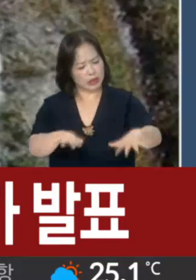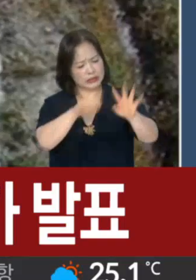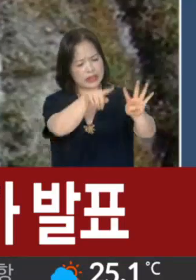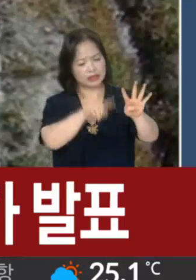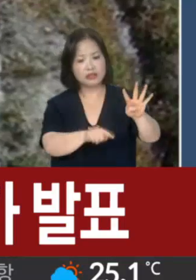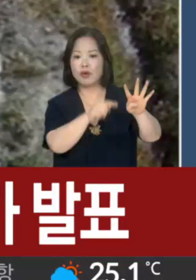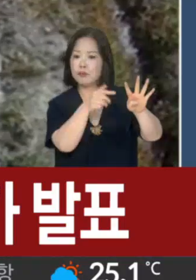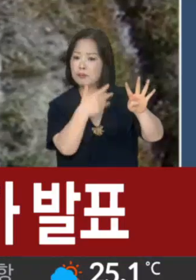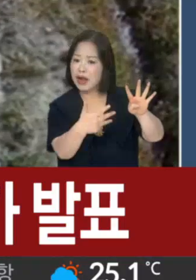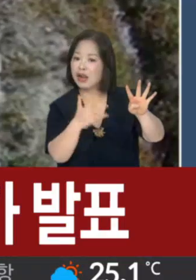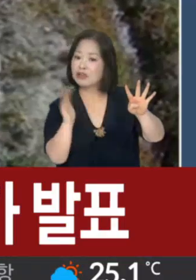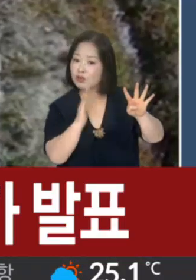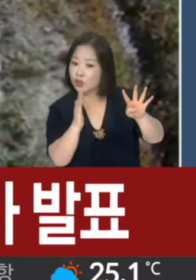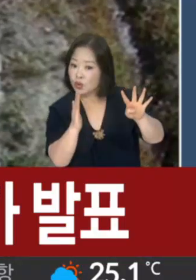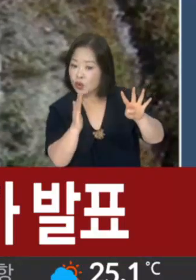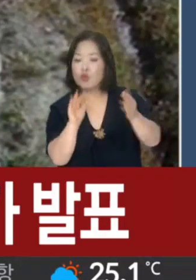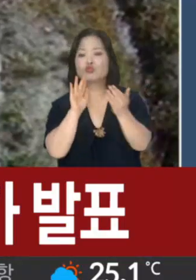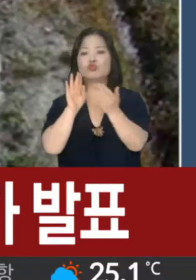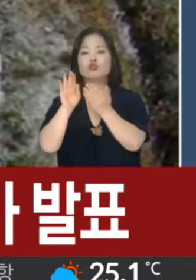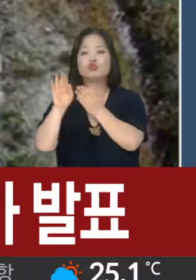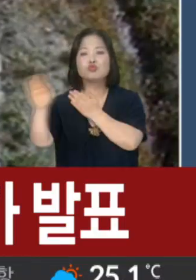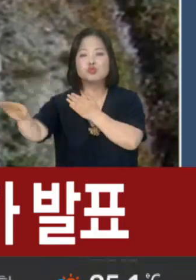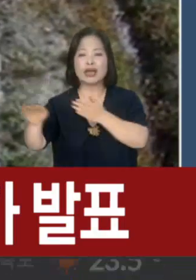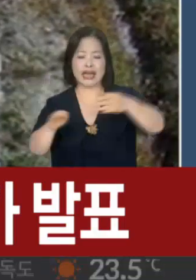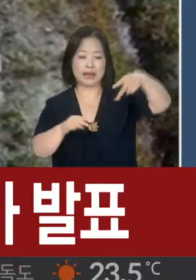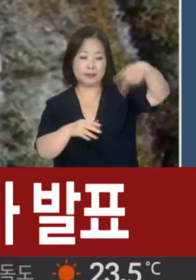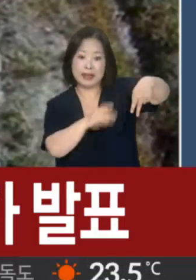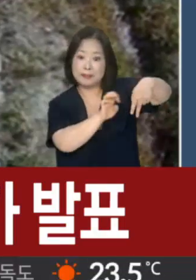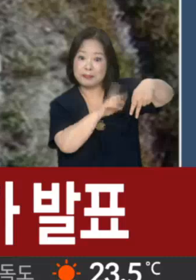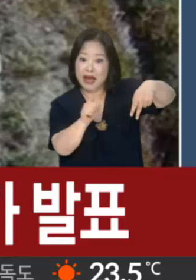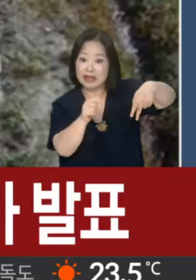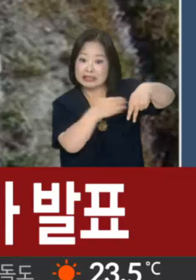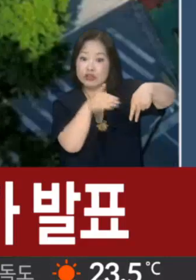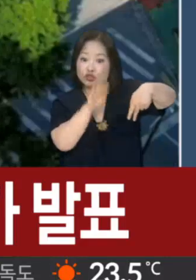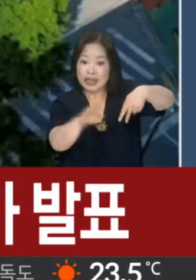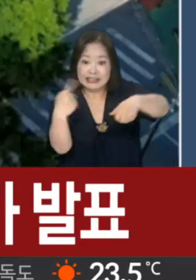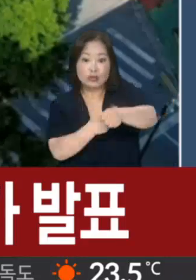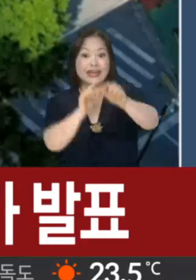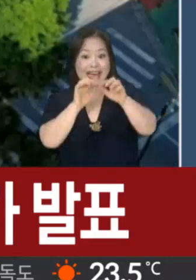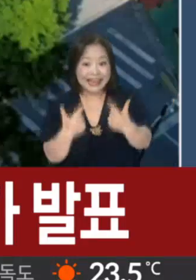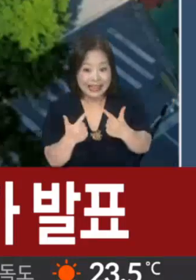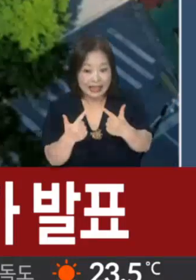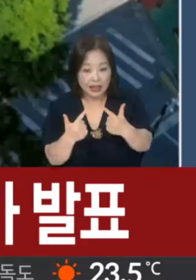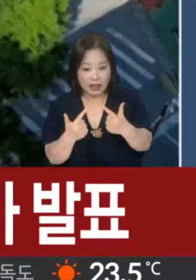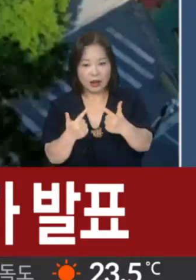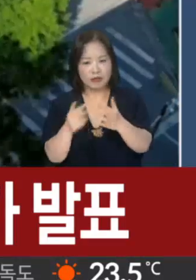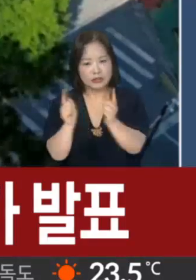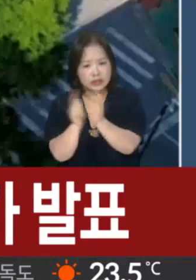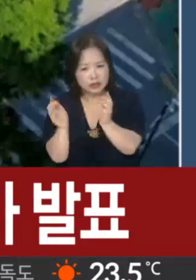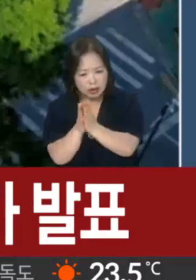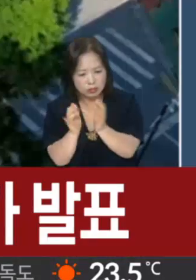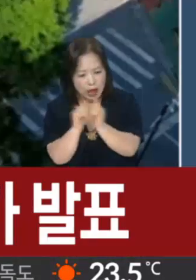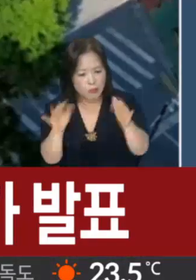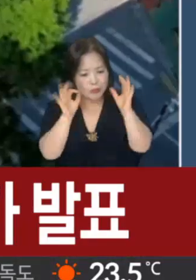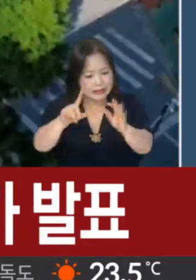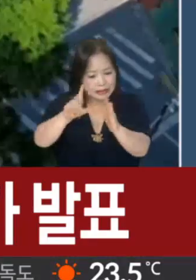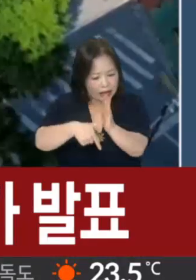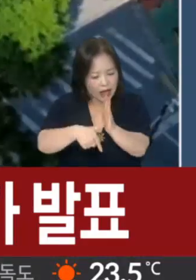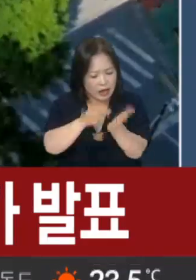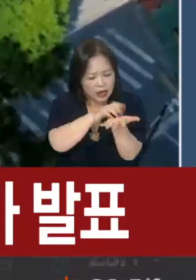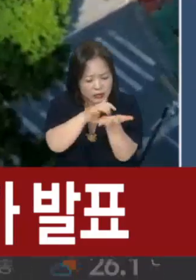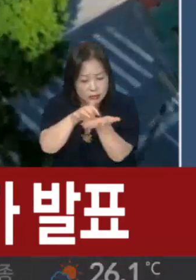되고요. 그리고 이제 나중에 이제 피파 이후에 이제 수동으로 말씀드린 뭐 에스파라든가 엠파 같은 이제 표면파들을